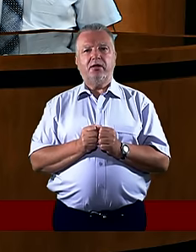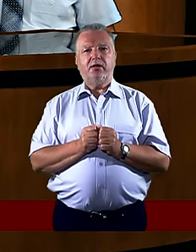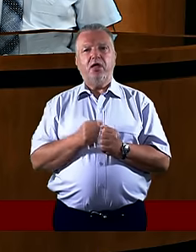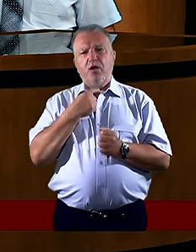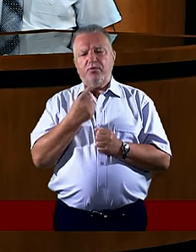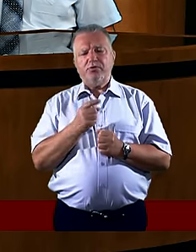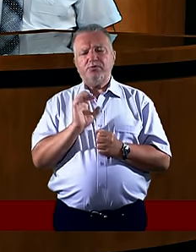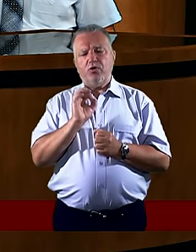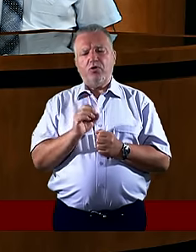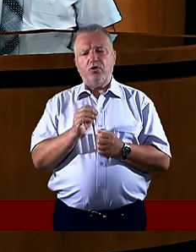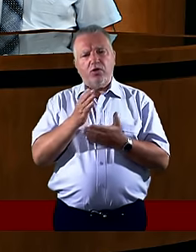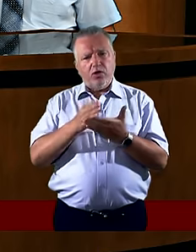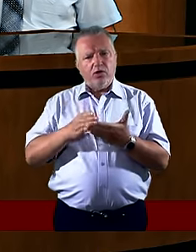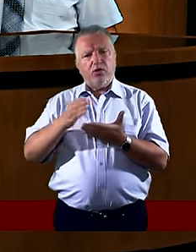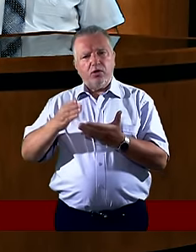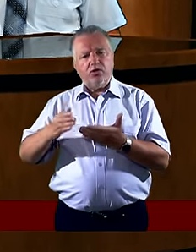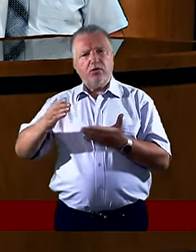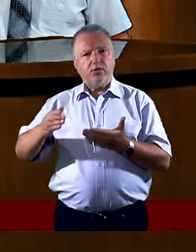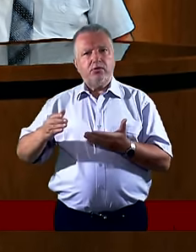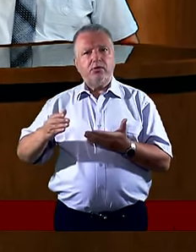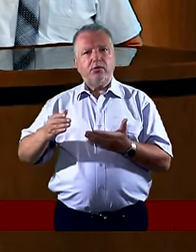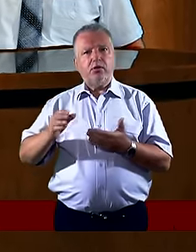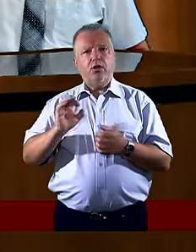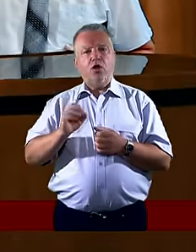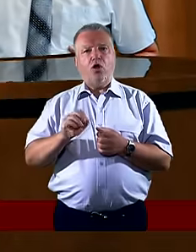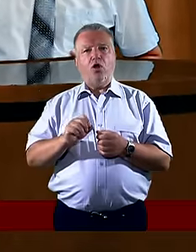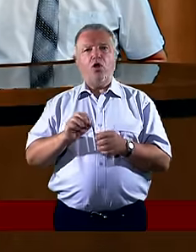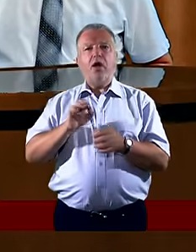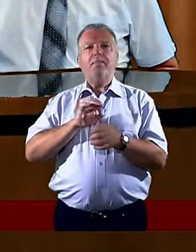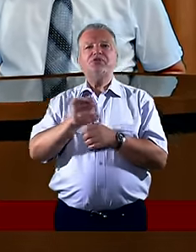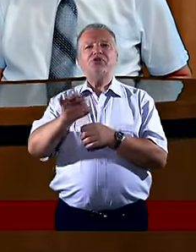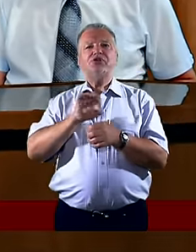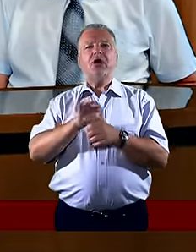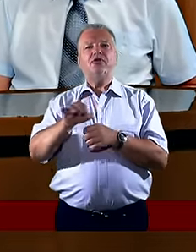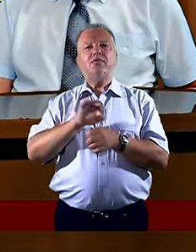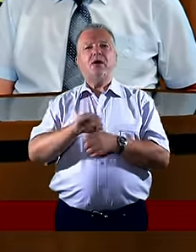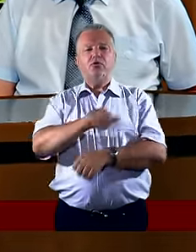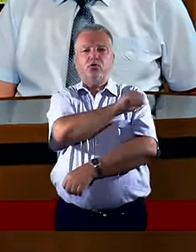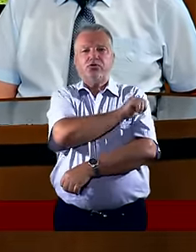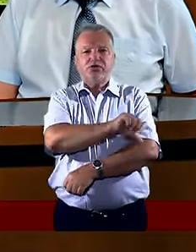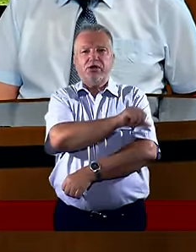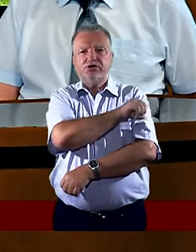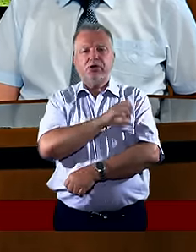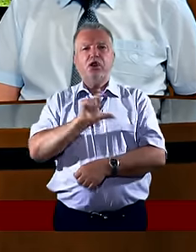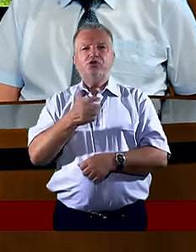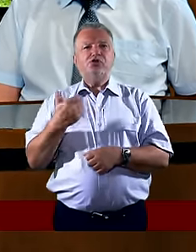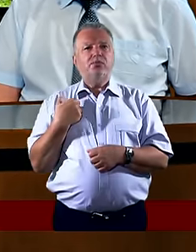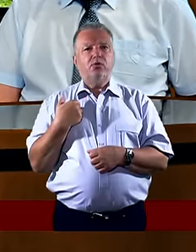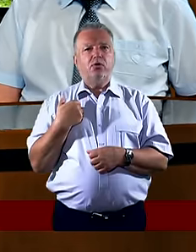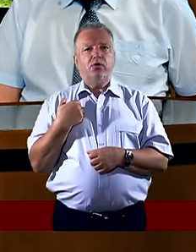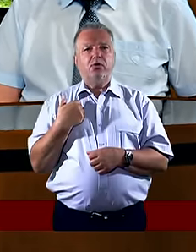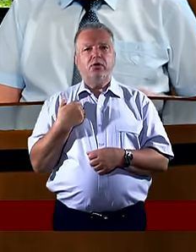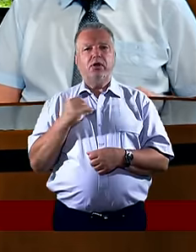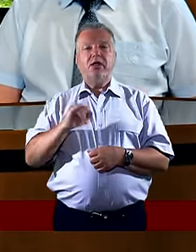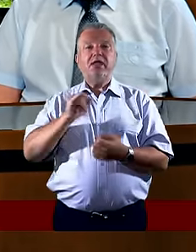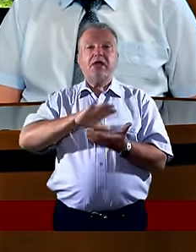wymienić poszczególne etapy, to o czym zwykle mówi? O prześladowaniu chrześcijan. Czyli o tym, co było. O